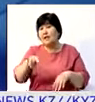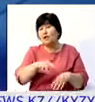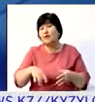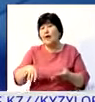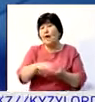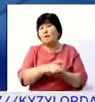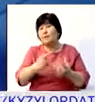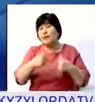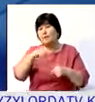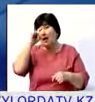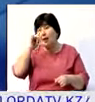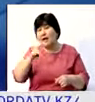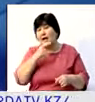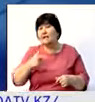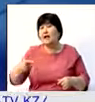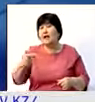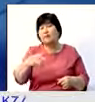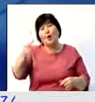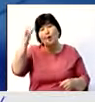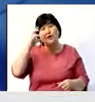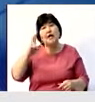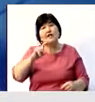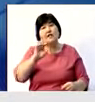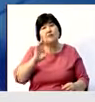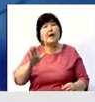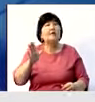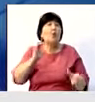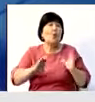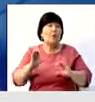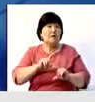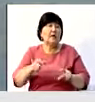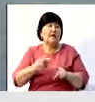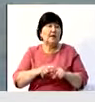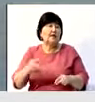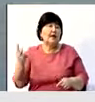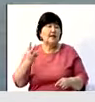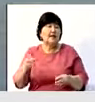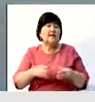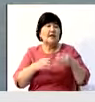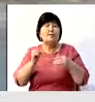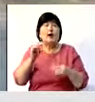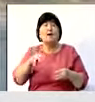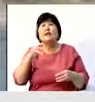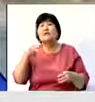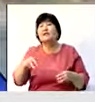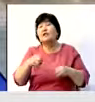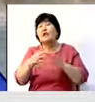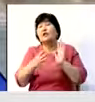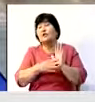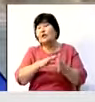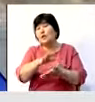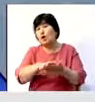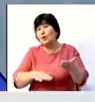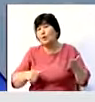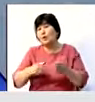мнение оказав географии и ученые назарбаев университета это уже ответе экспедиция орал 2019 продолжится